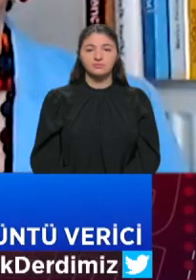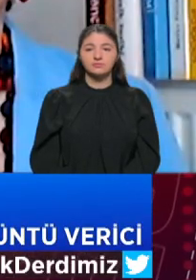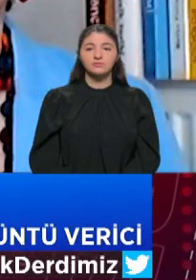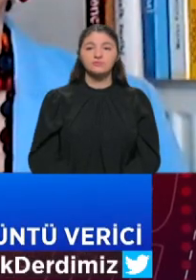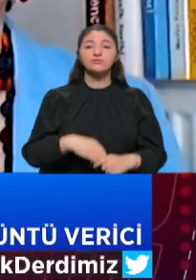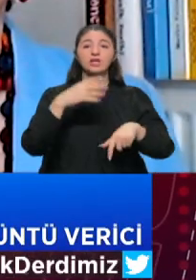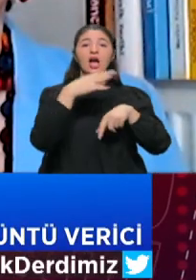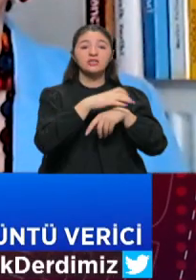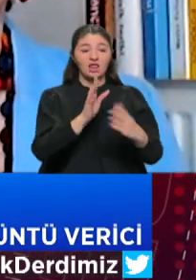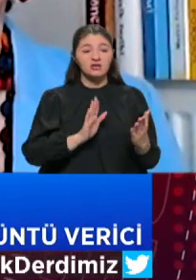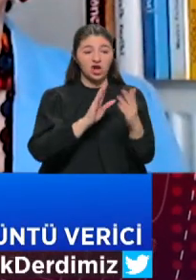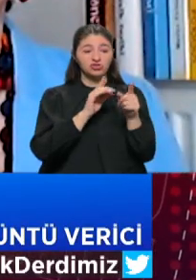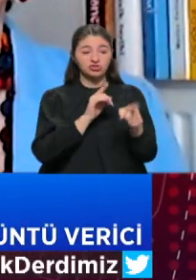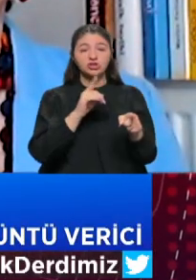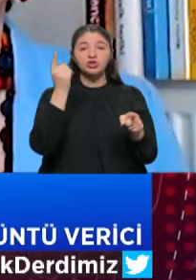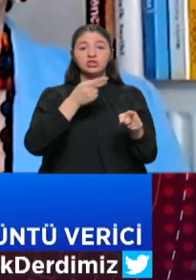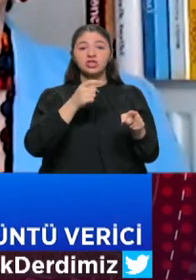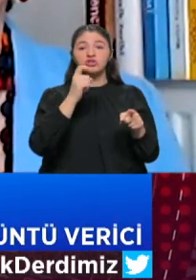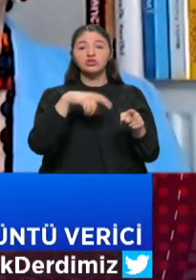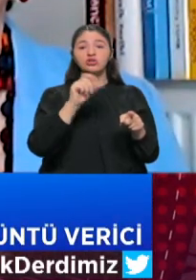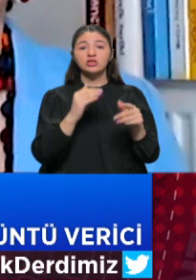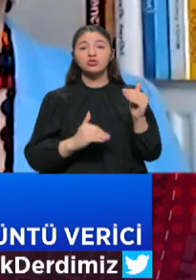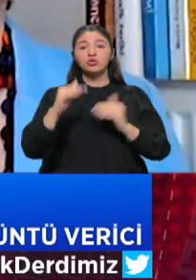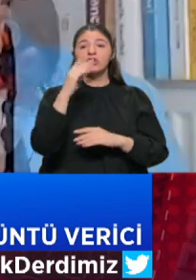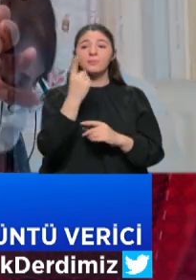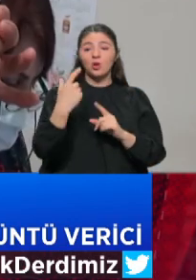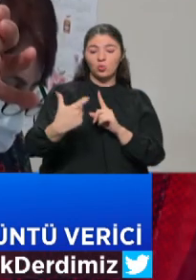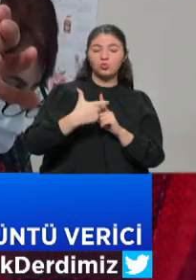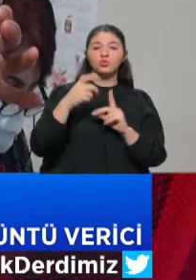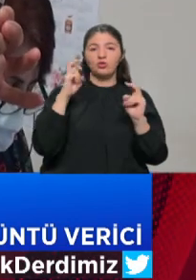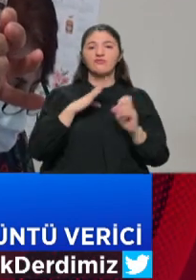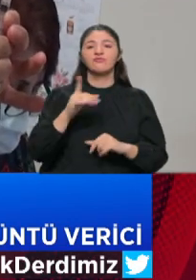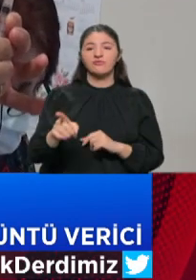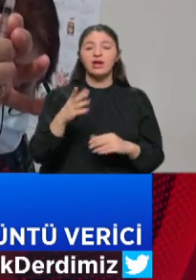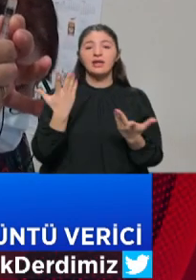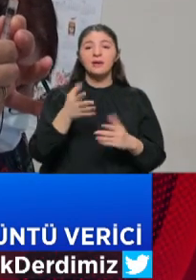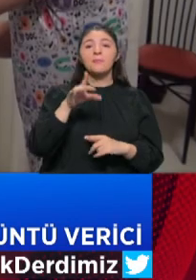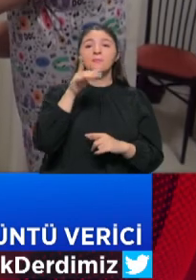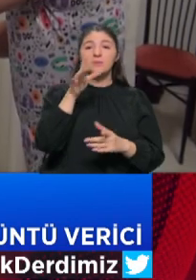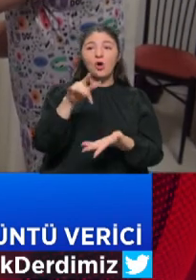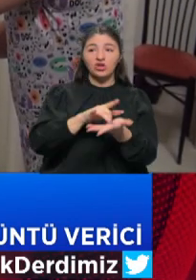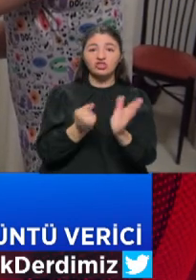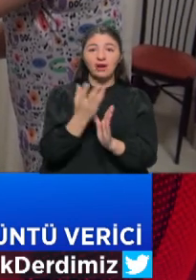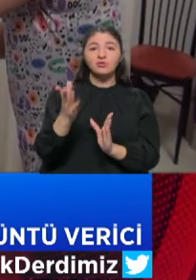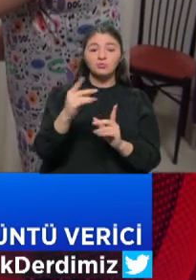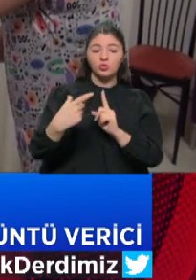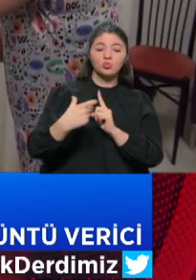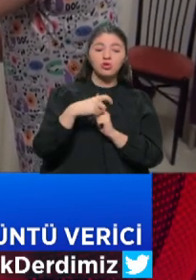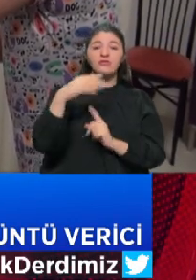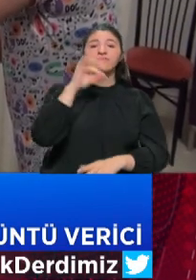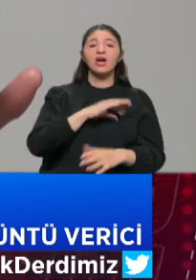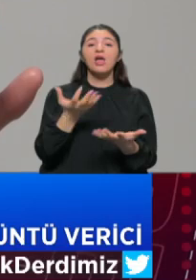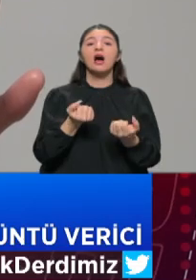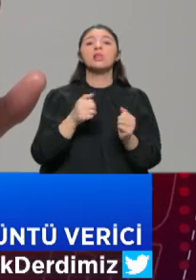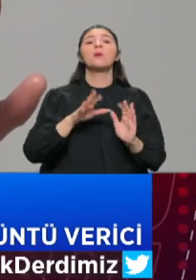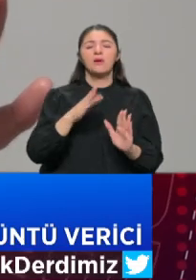ve bu hastalığa karşı yüzde 90'ların üstünde bir koruyuculuk söz konusu ve bilim bunu ortaya koymuşken bu koyunculuktan